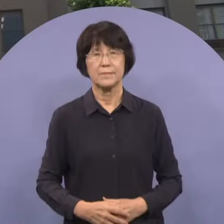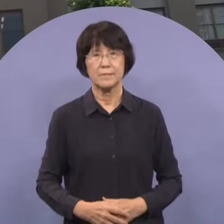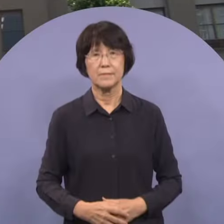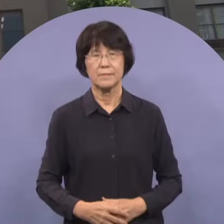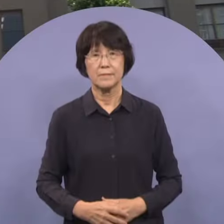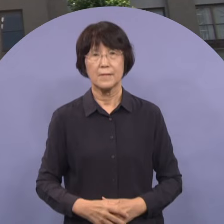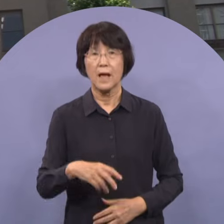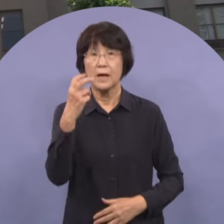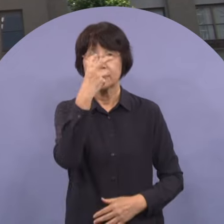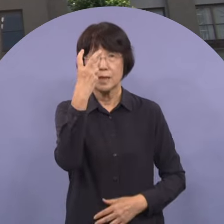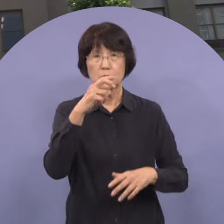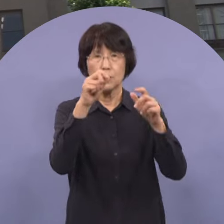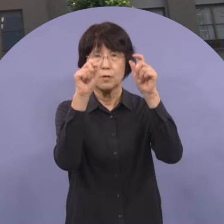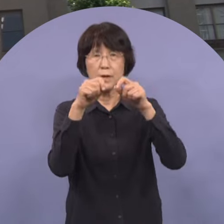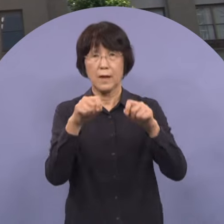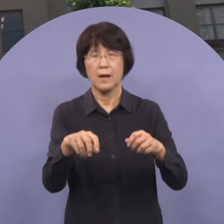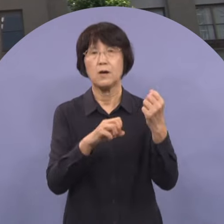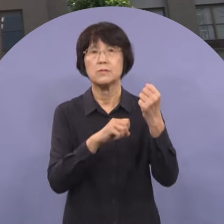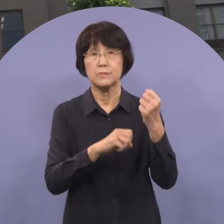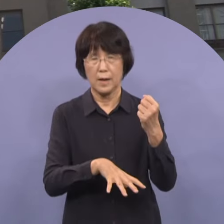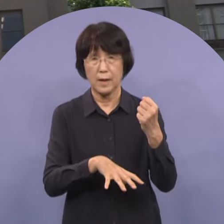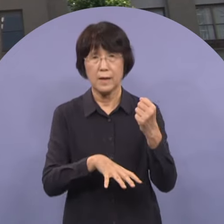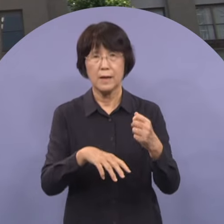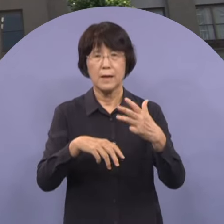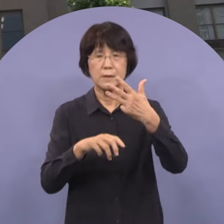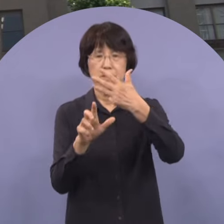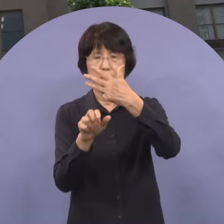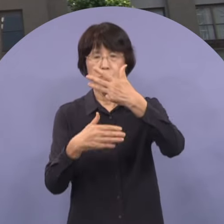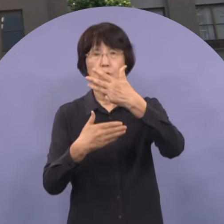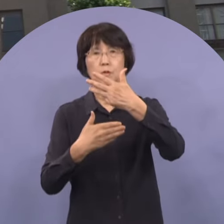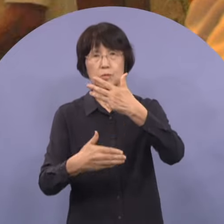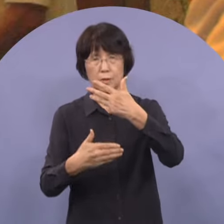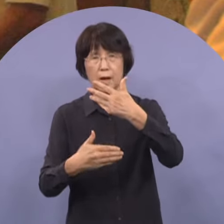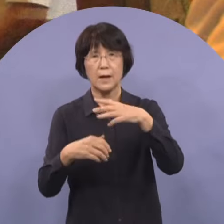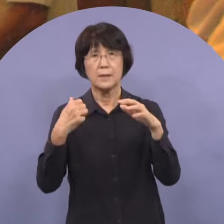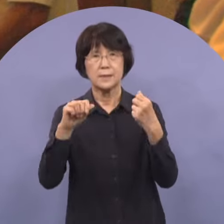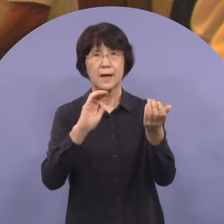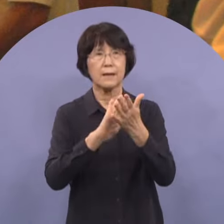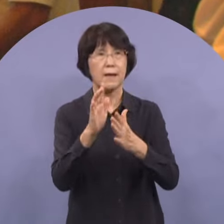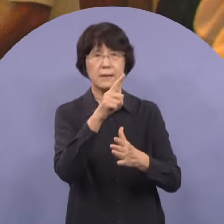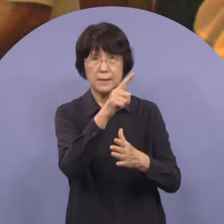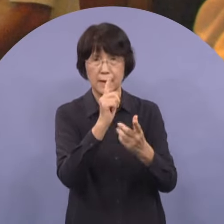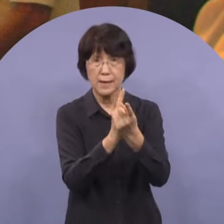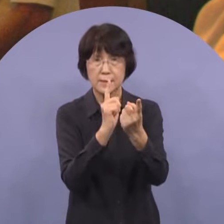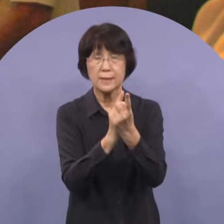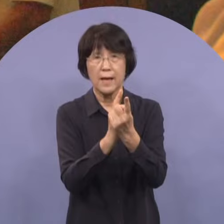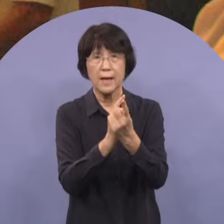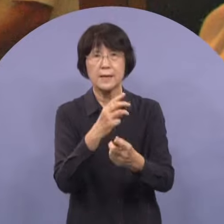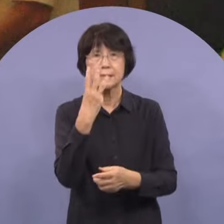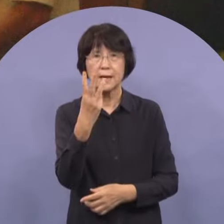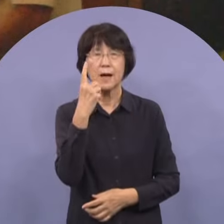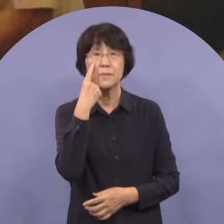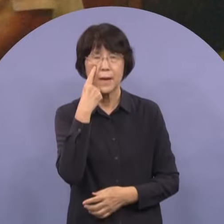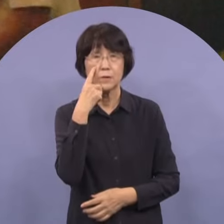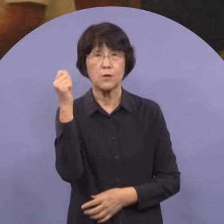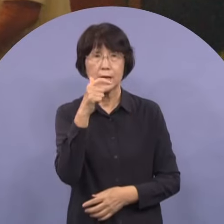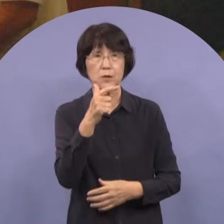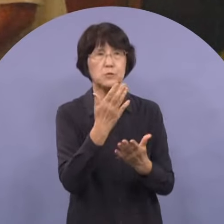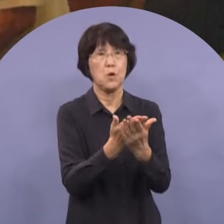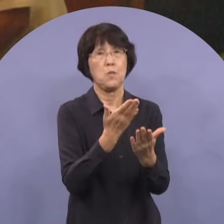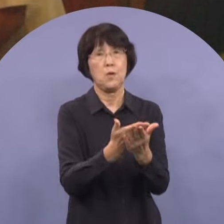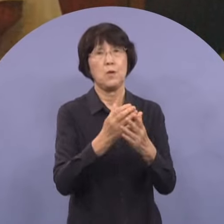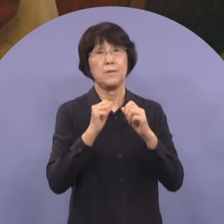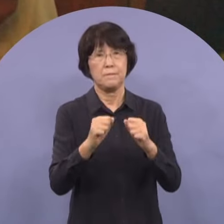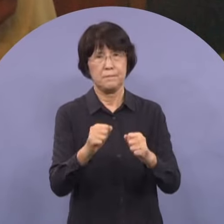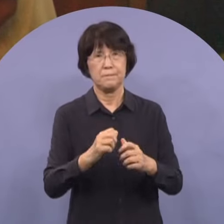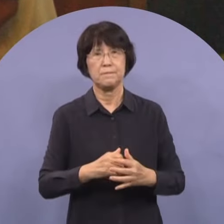視察の結果を踏まえ、8月9日滋賀県に対し3度目の緊急要望を行い